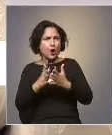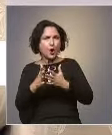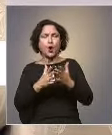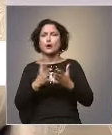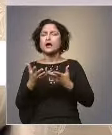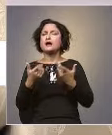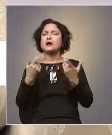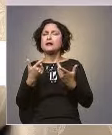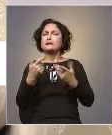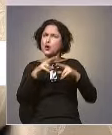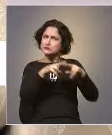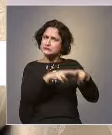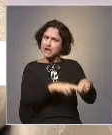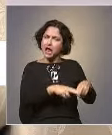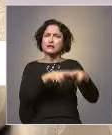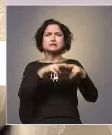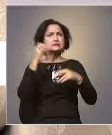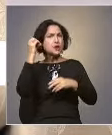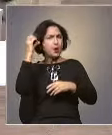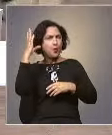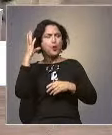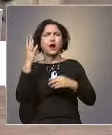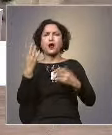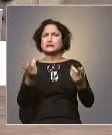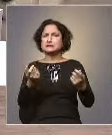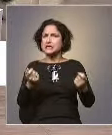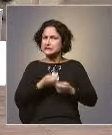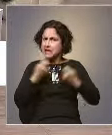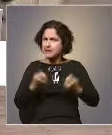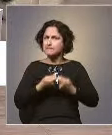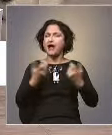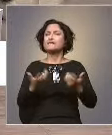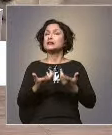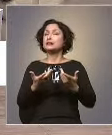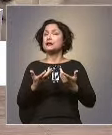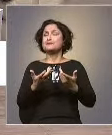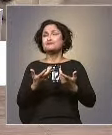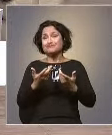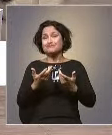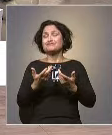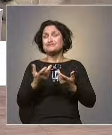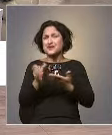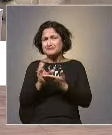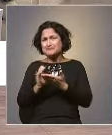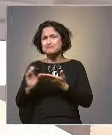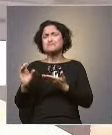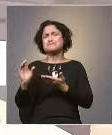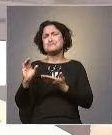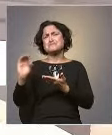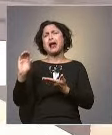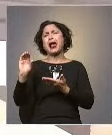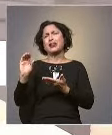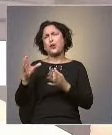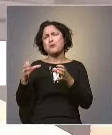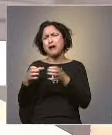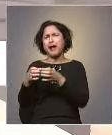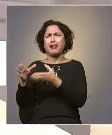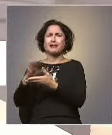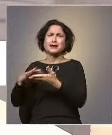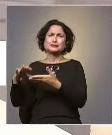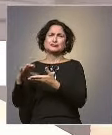към науката, да останат да се занимават с наука? Ами, много малка част, за съжаление. Значи този интерес намалява с годините, пак поради тези